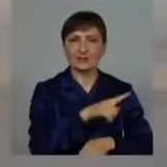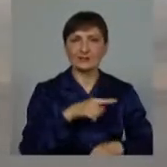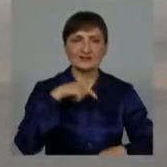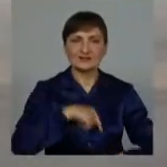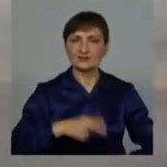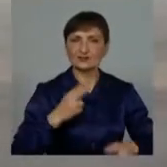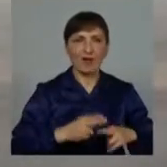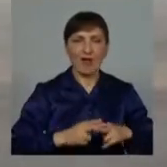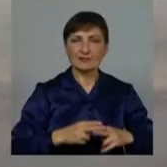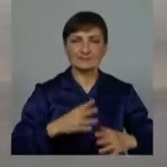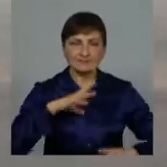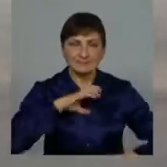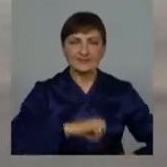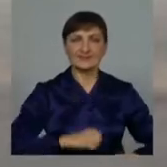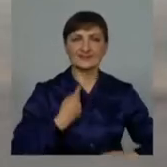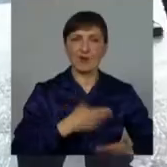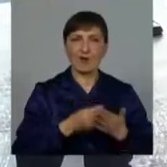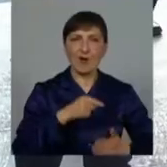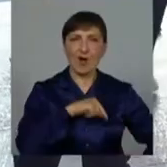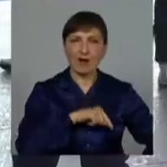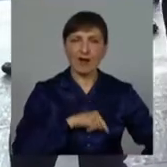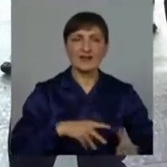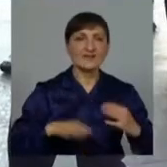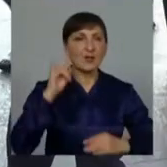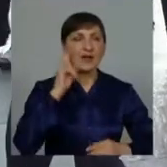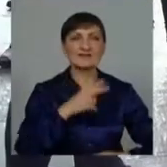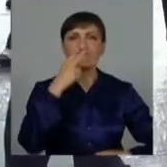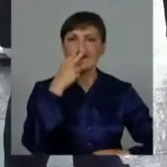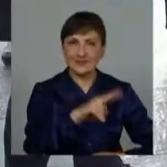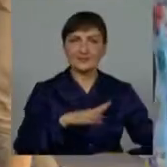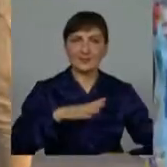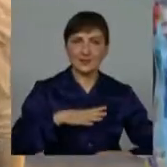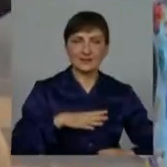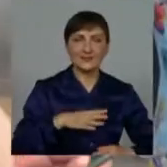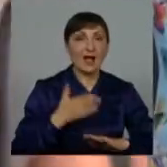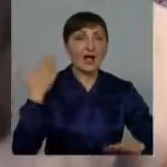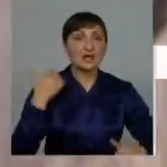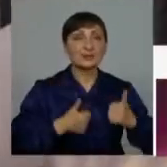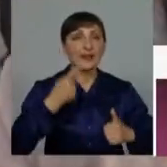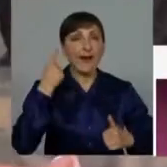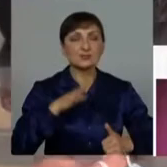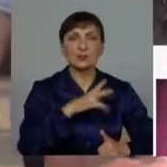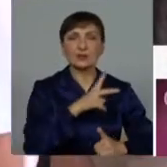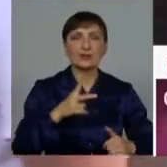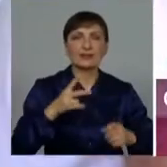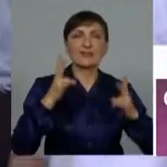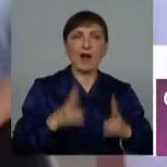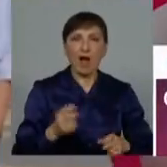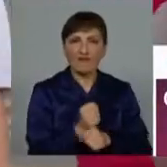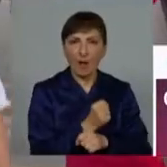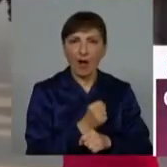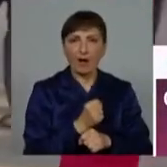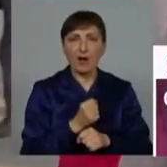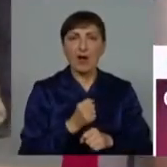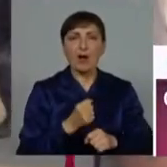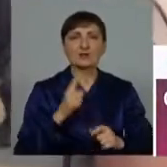нервы, свой характер, все. Вся страна видела. Перед чемпионатом Азии была серьезная травма у меня. Потом как